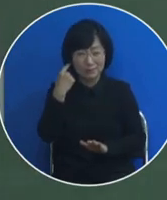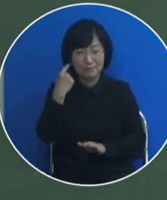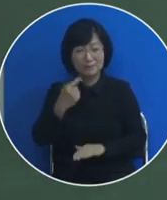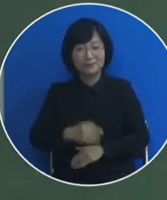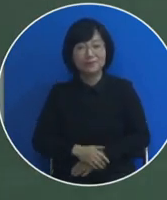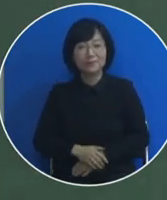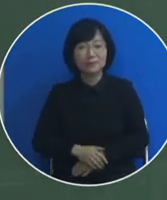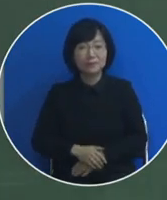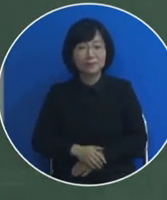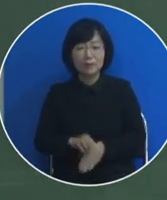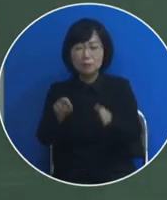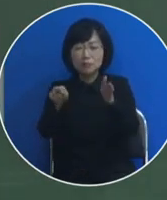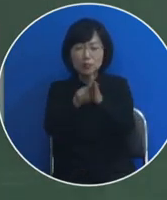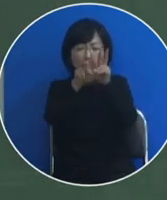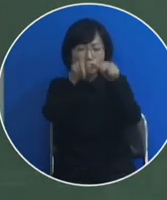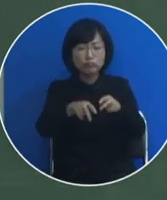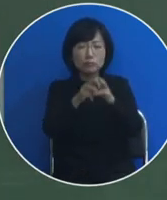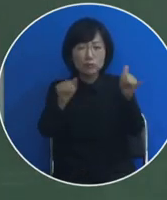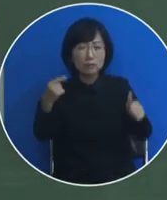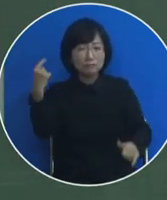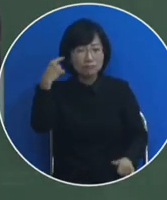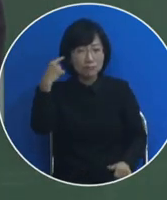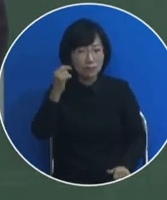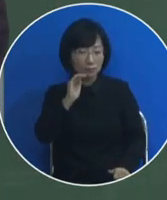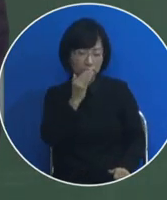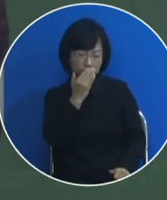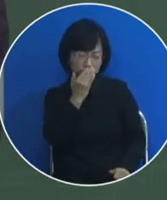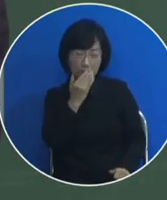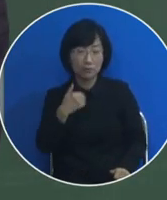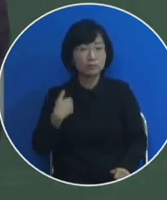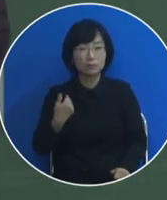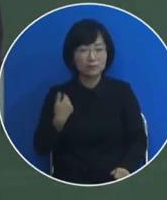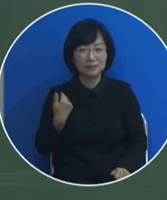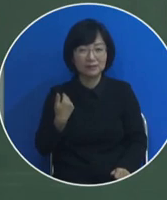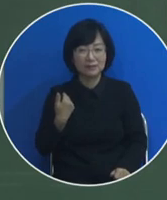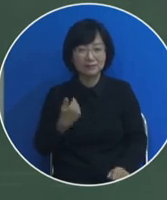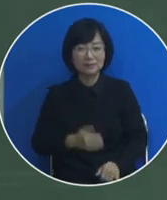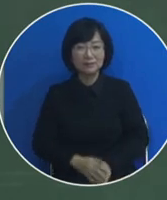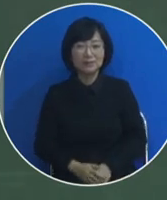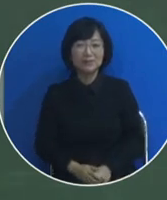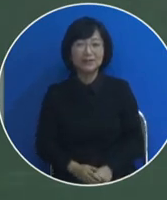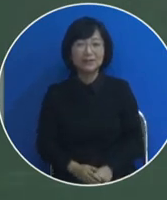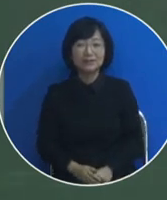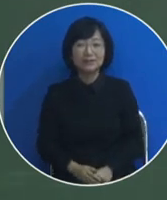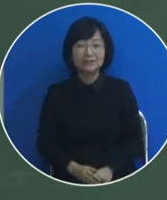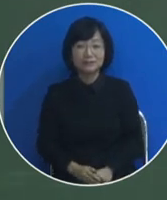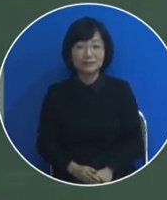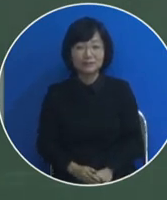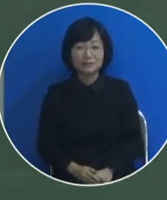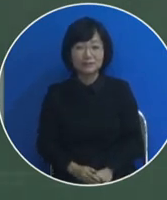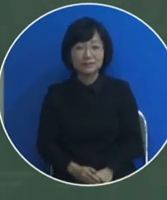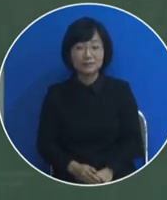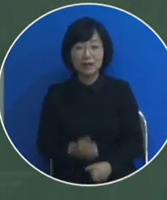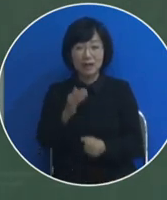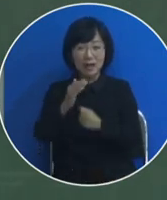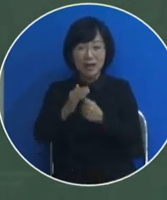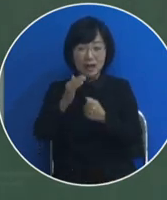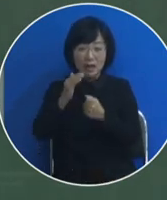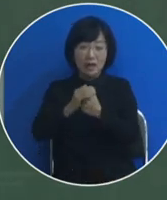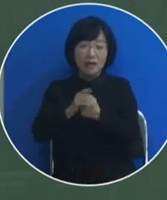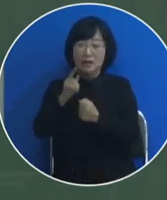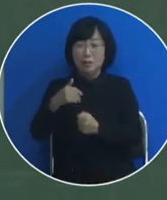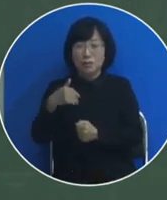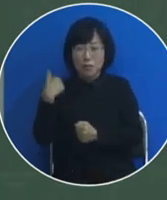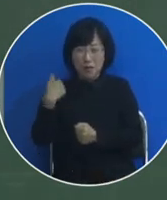자, 이거는 불신자는 알 수가 없어요. That unbelievers cannot know. 사실인데. Even though it's a fact. 이것 때문에 지금 전 세계가 다 죽는데. And it's because of this that the